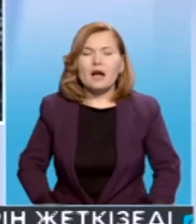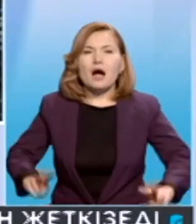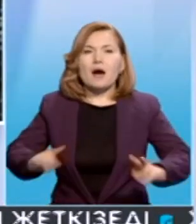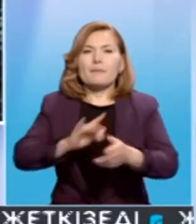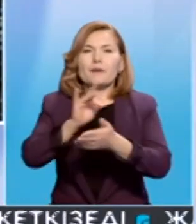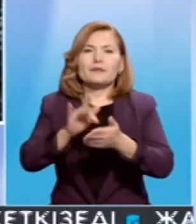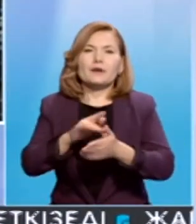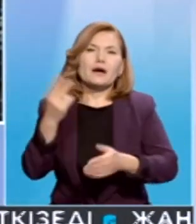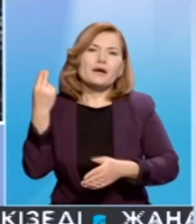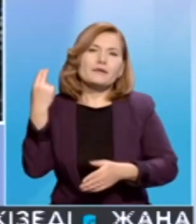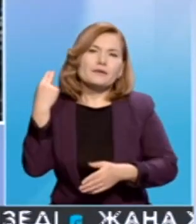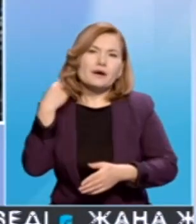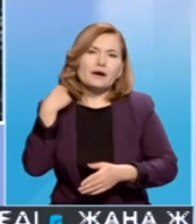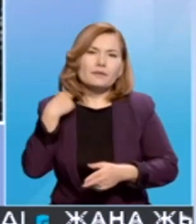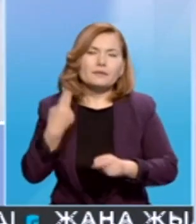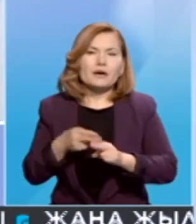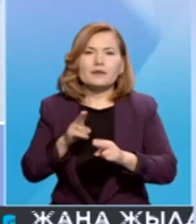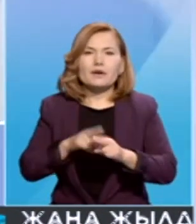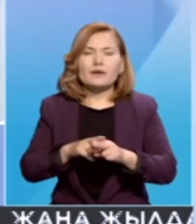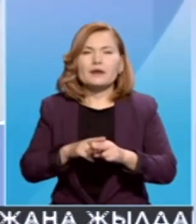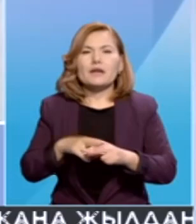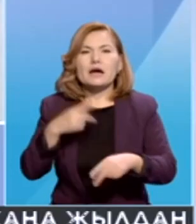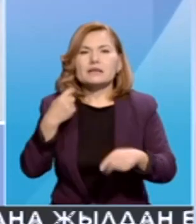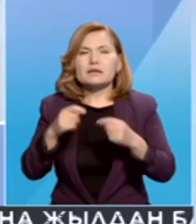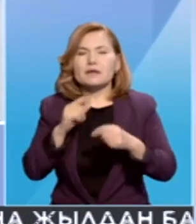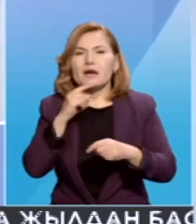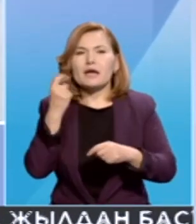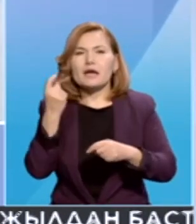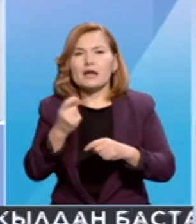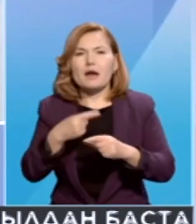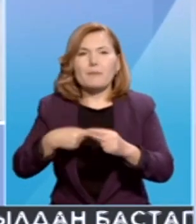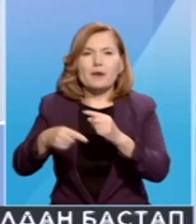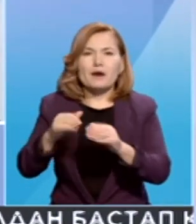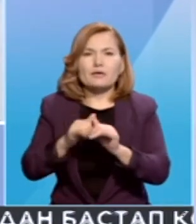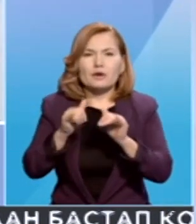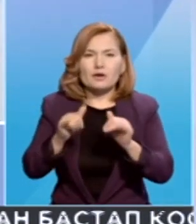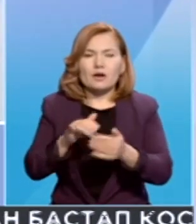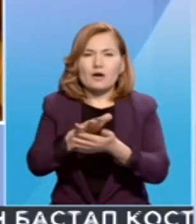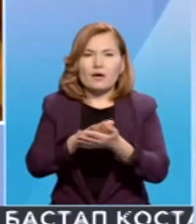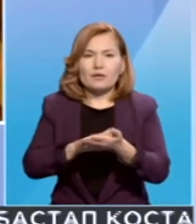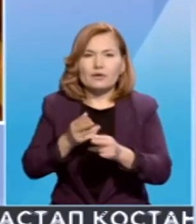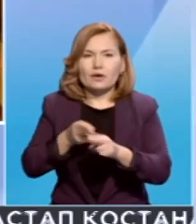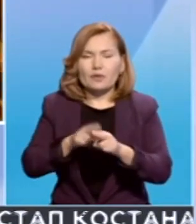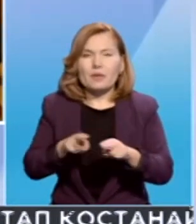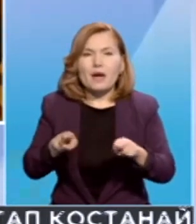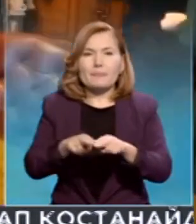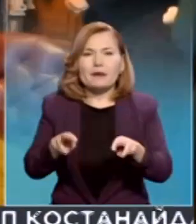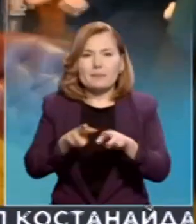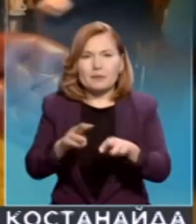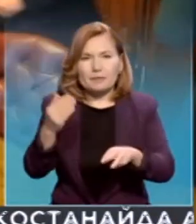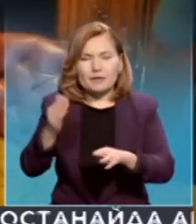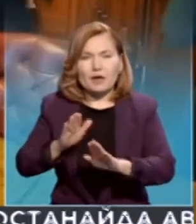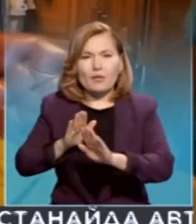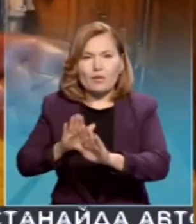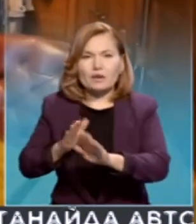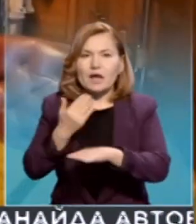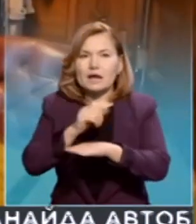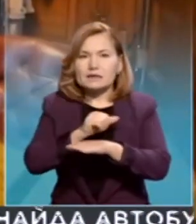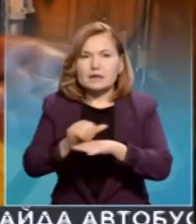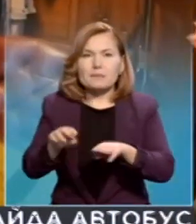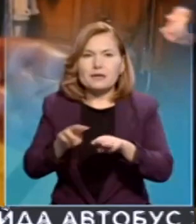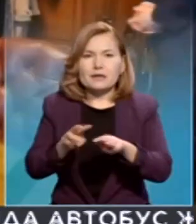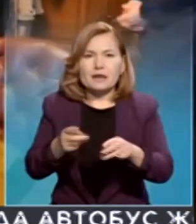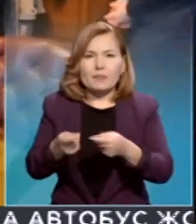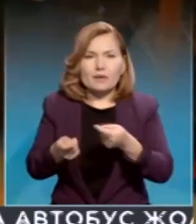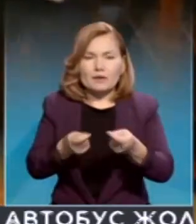Астана мен Лондон саяси және сауда экономикалық ынтымақты одан әрі нығайта бермек. Бұл туралы премьер-министрдің орынбасары, сыртқы